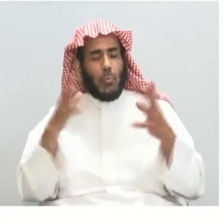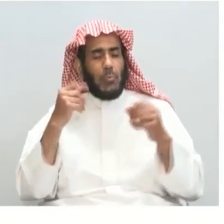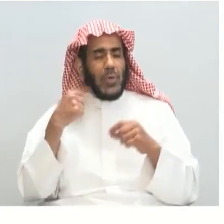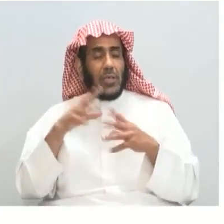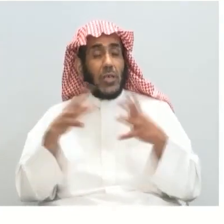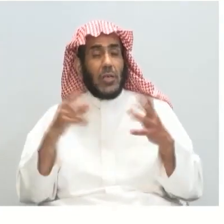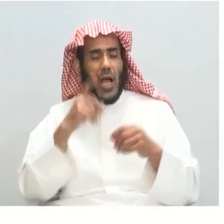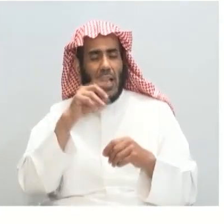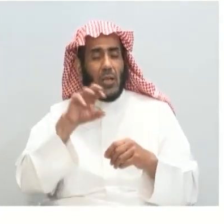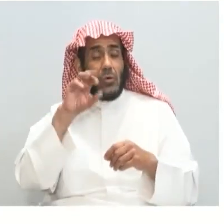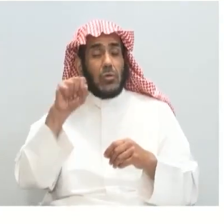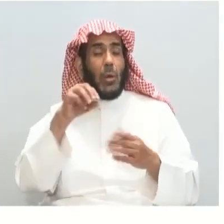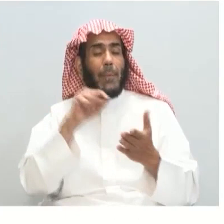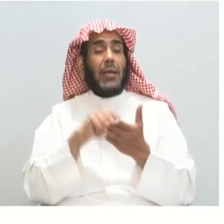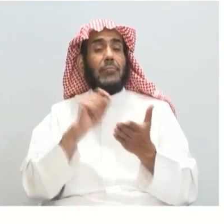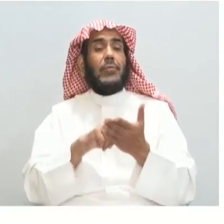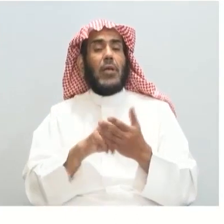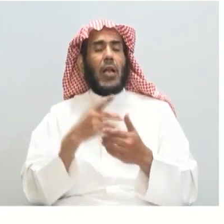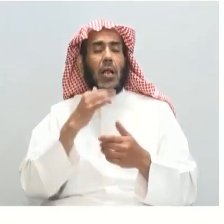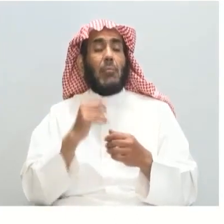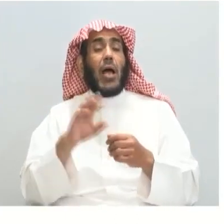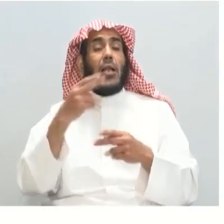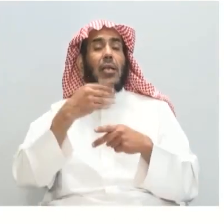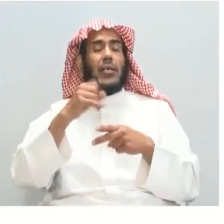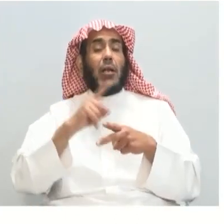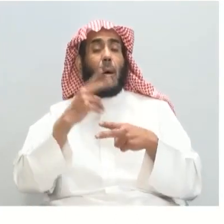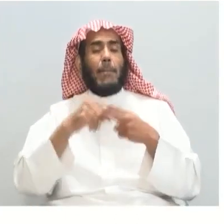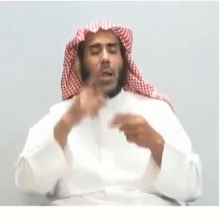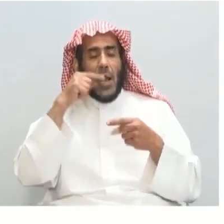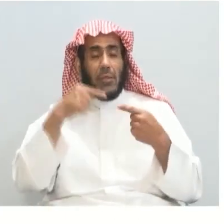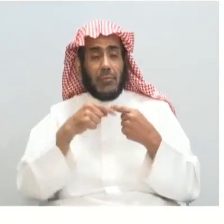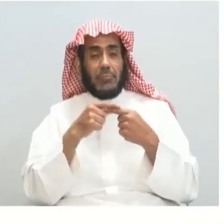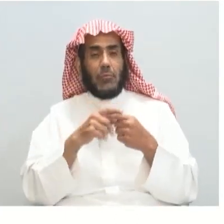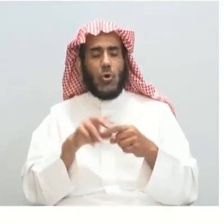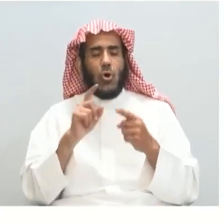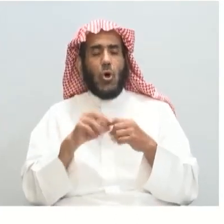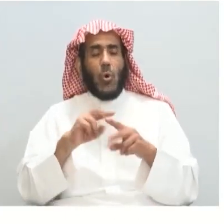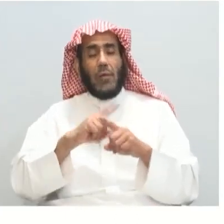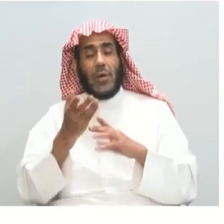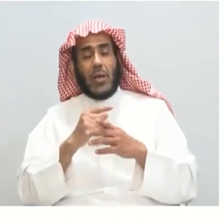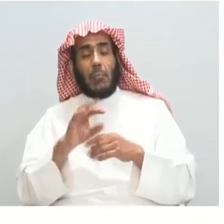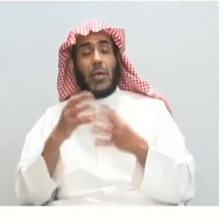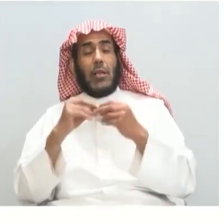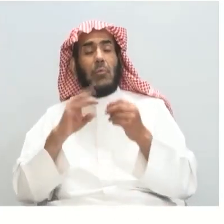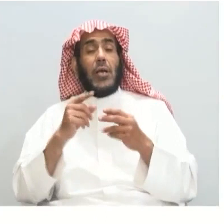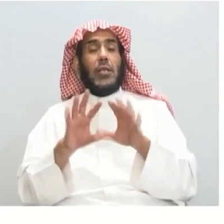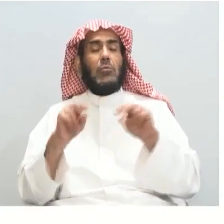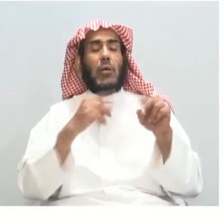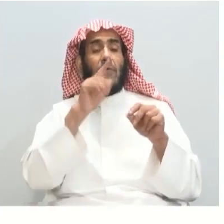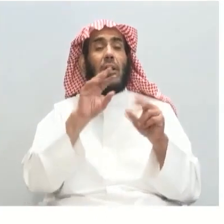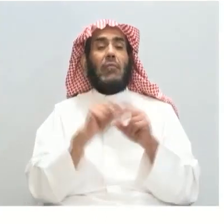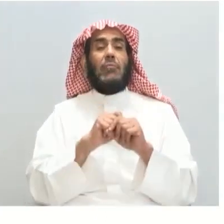التي خ خصت بها العرب الاعراب الذي هو الفارق بين المعاني المتكافئه في